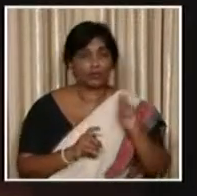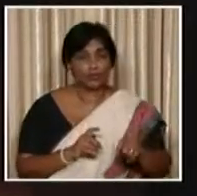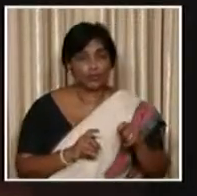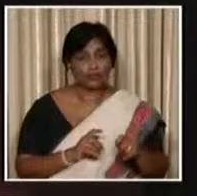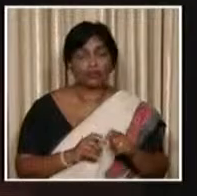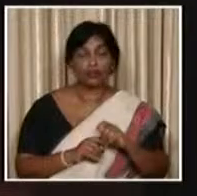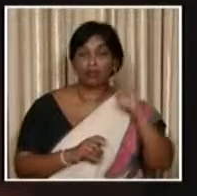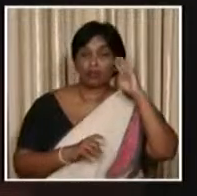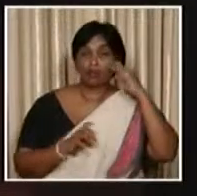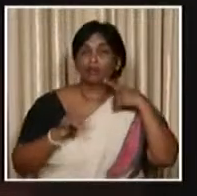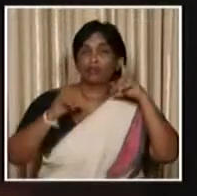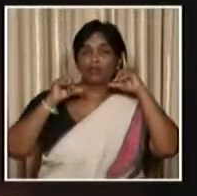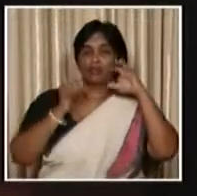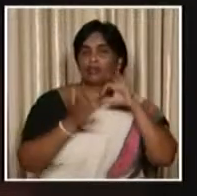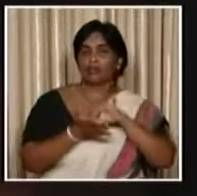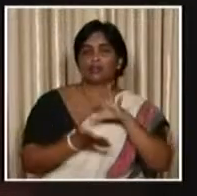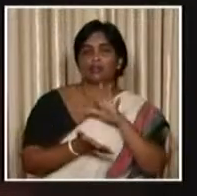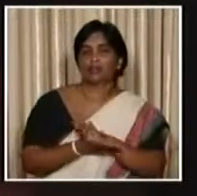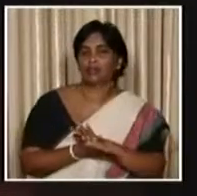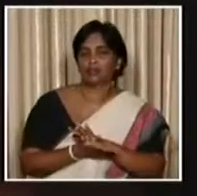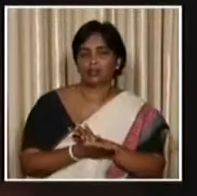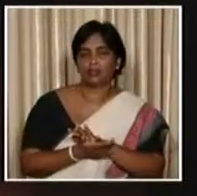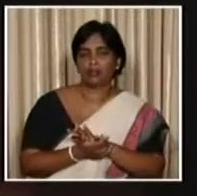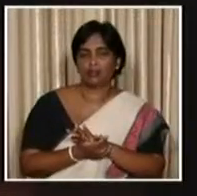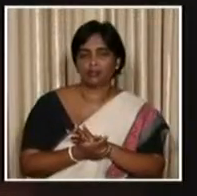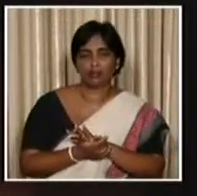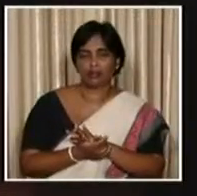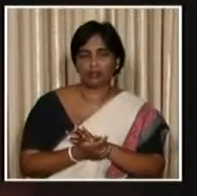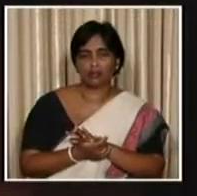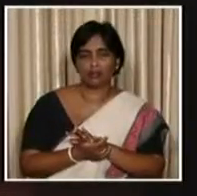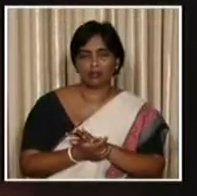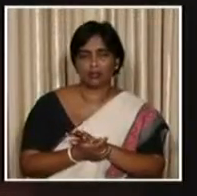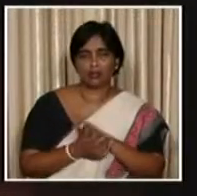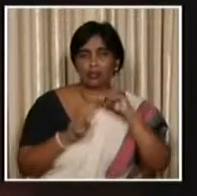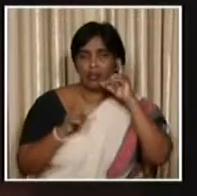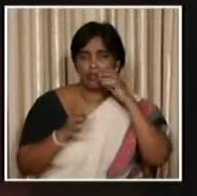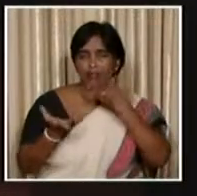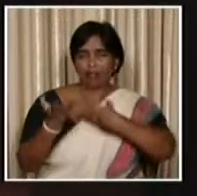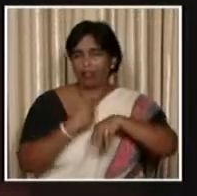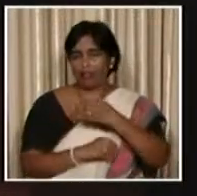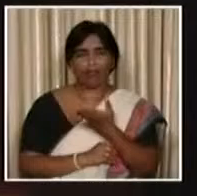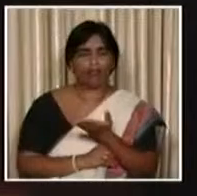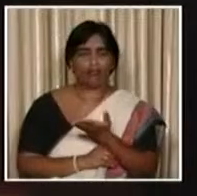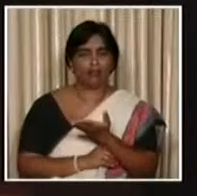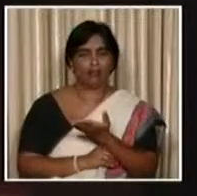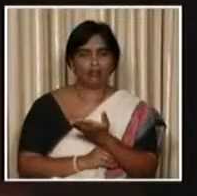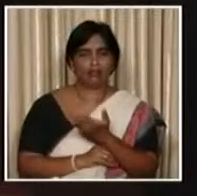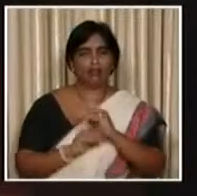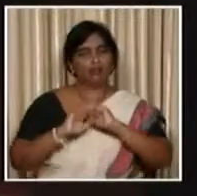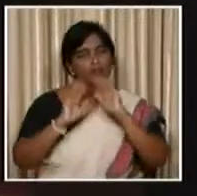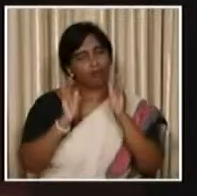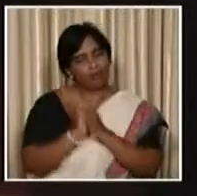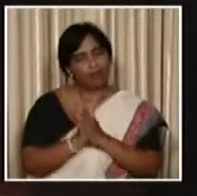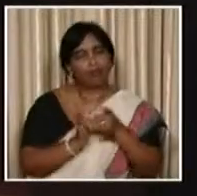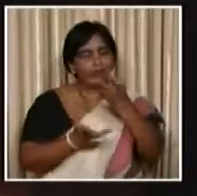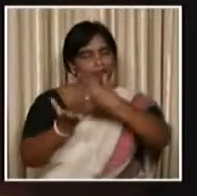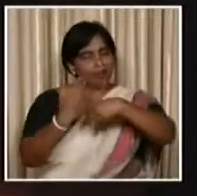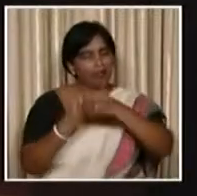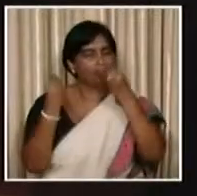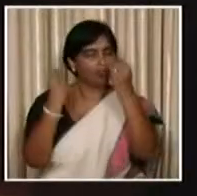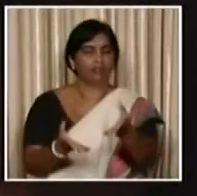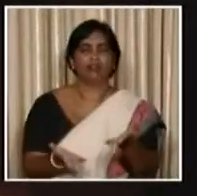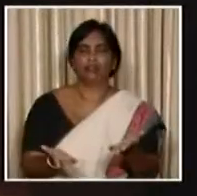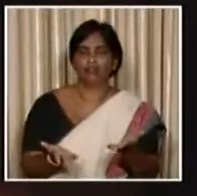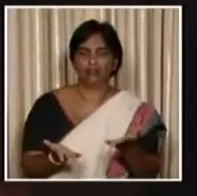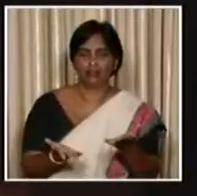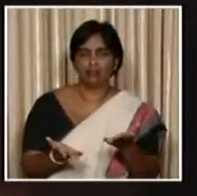විනිශ්චකාරතුමා දිවුරුම් දුන්න වෙලාවේ ගත්ත තීන්දුව ගත්ත පින්තූරයක් ගැන. ඔබතුමා පින්තූර පටලවලා තියන්නේ. මේ හැමෝම ඔබතුමාව පටලවලා තියන්නේ.